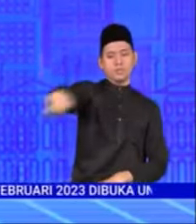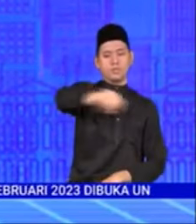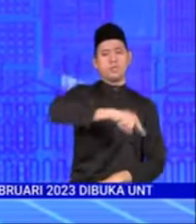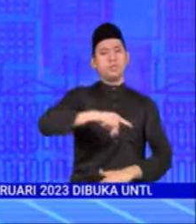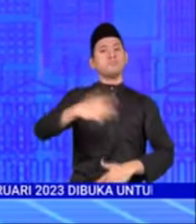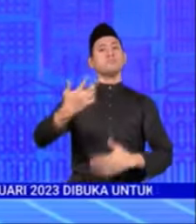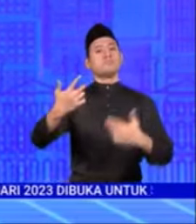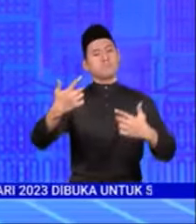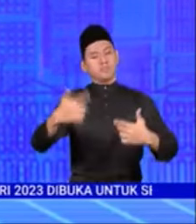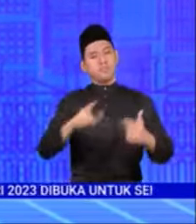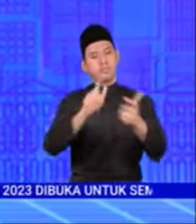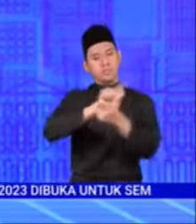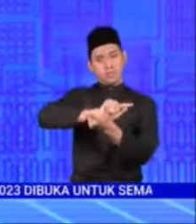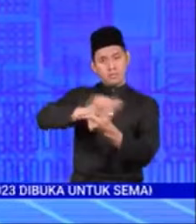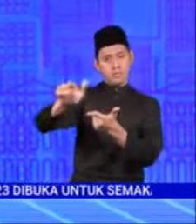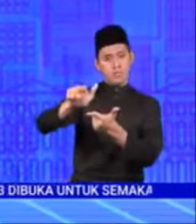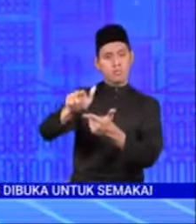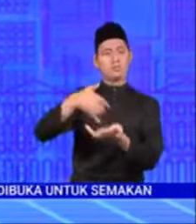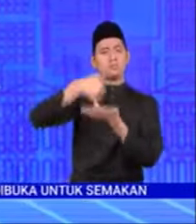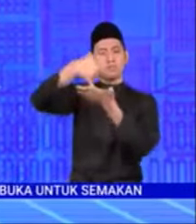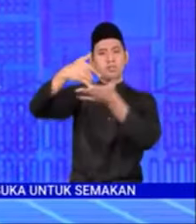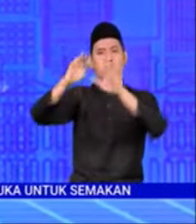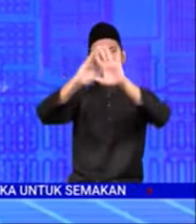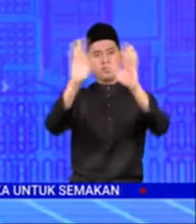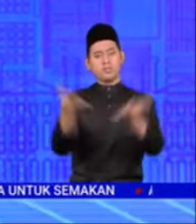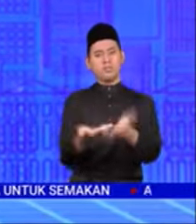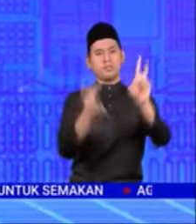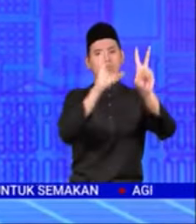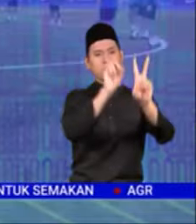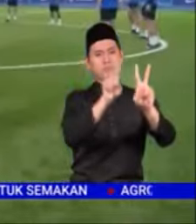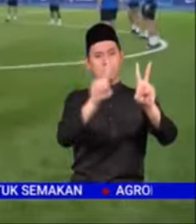Piala Dunia 2026 pada November depan.